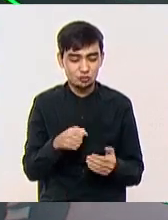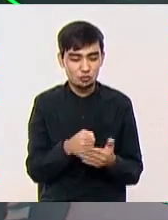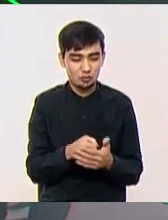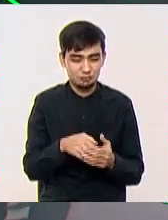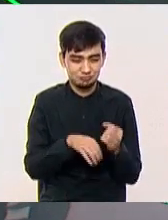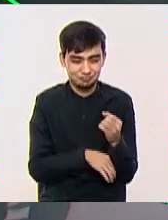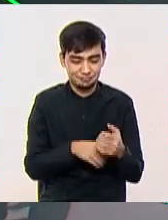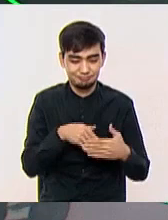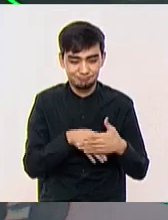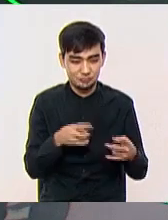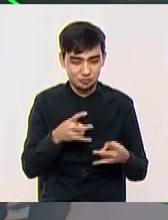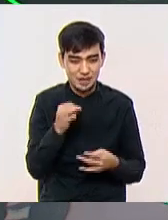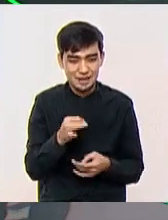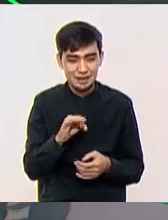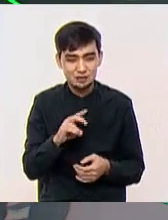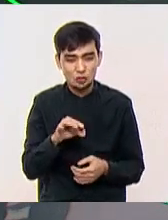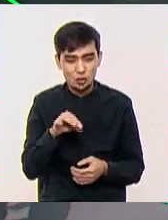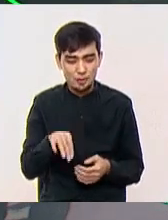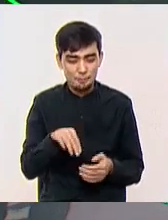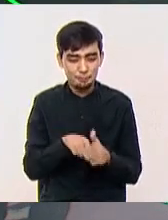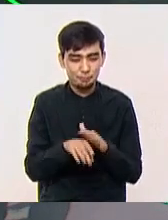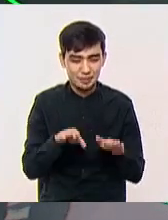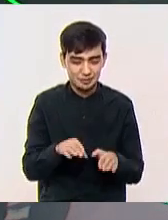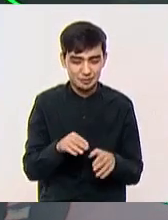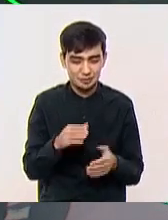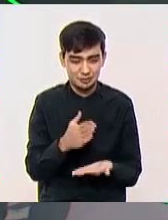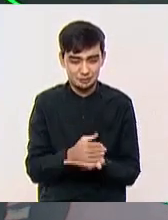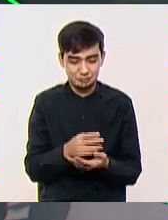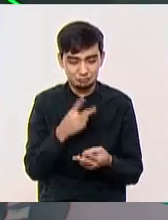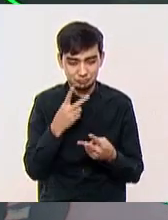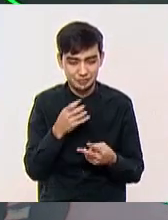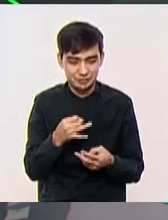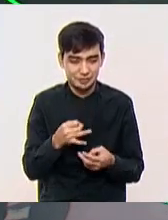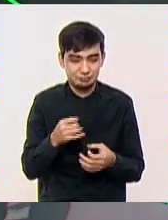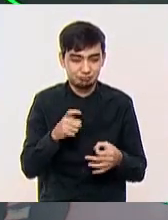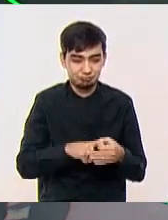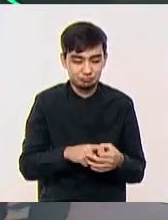пройдет в прямом эфире в инстаграм на странице jeand акций подписывайтесь и следите за новостями